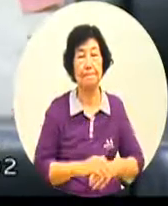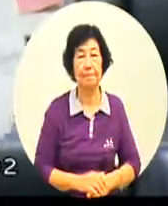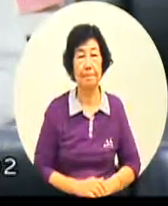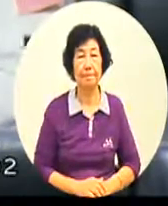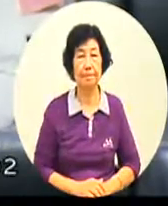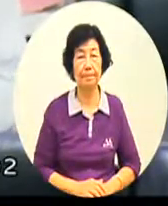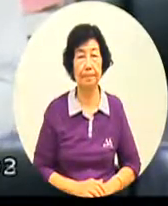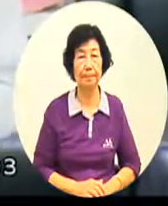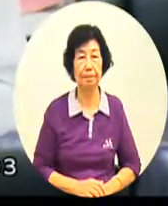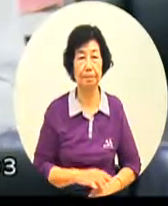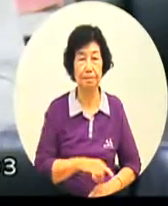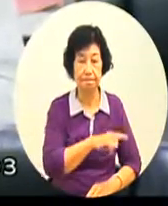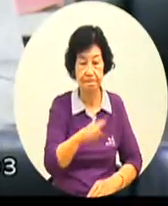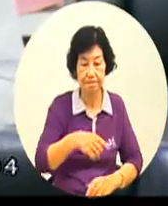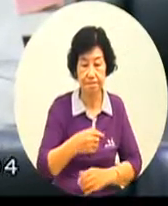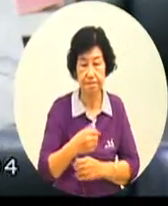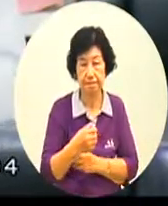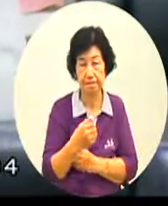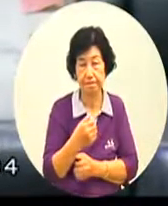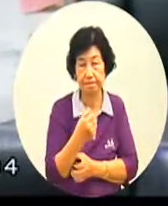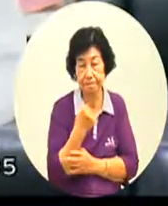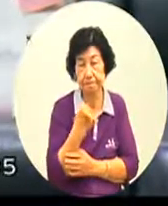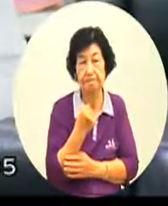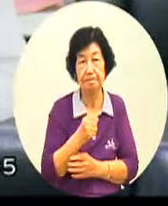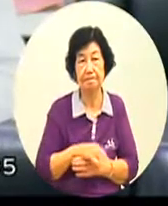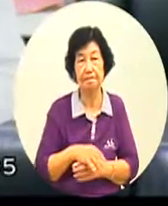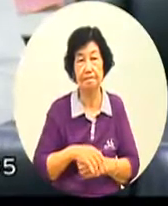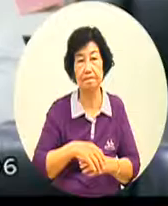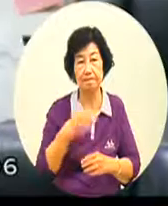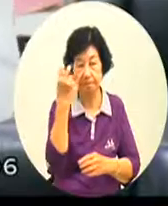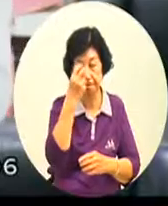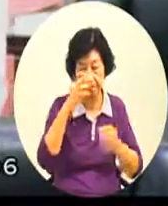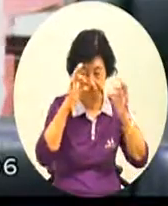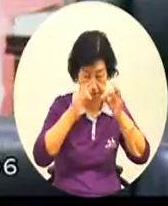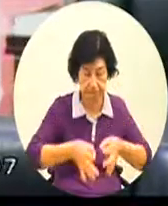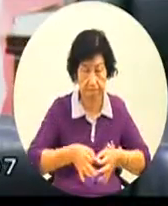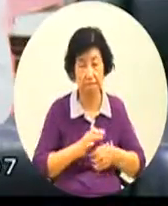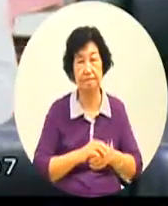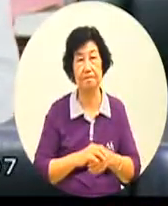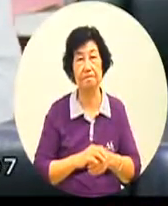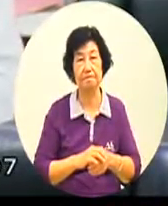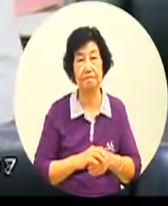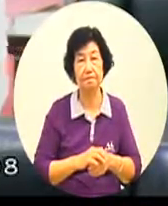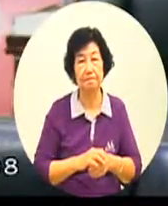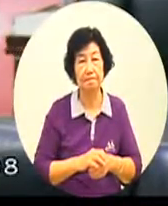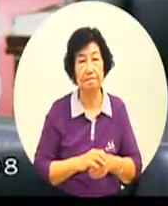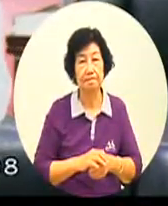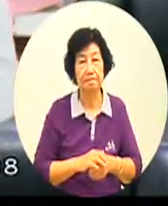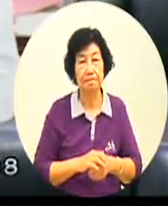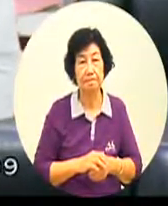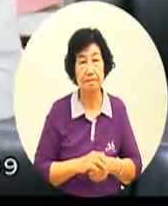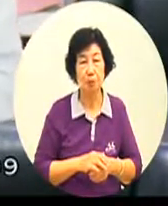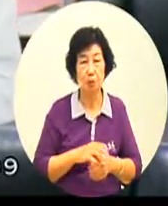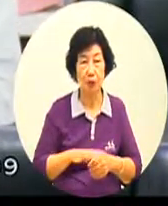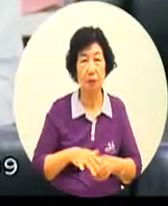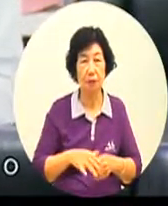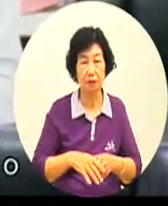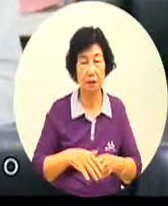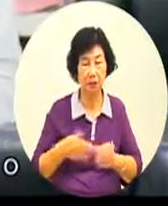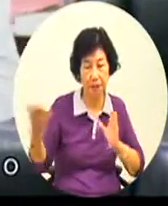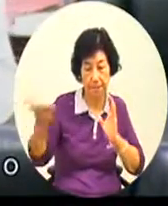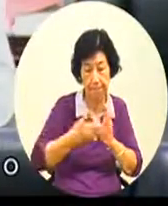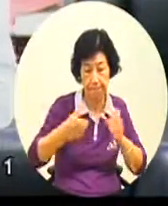去认真的一个检讨，你要让大家来到高雄来生活，居住在高雄。你